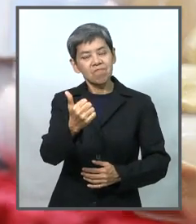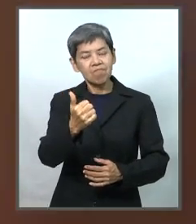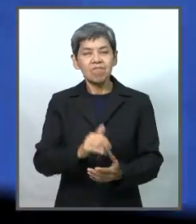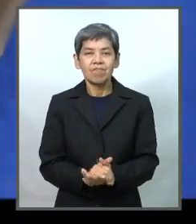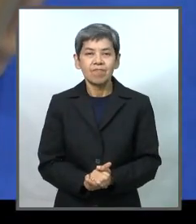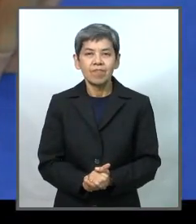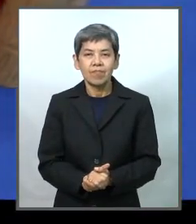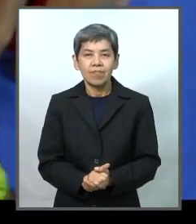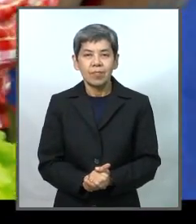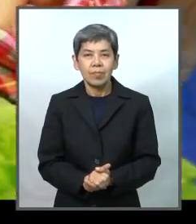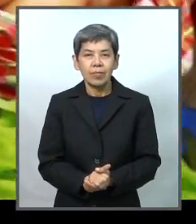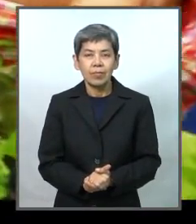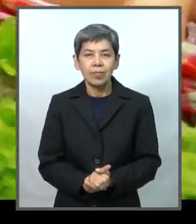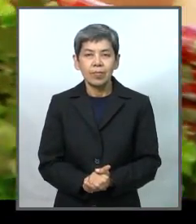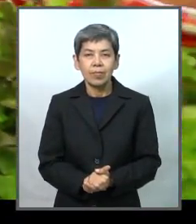านนี้